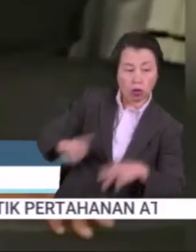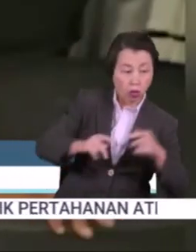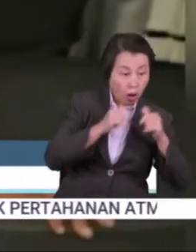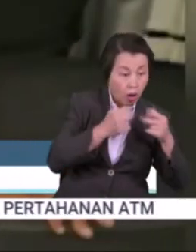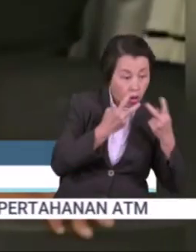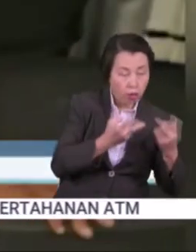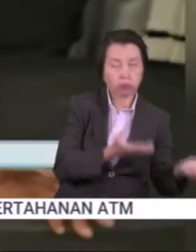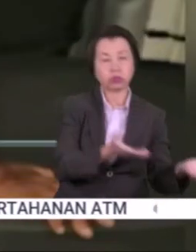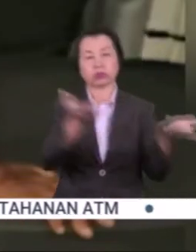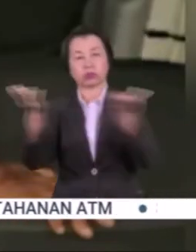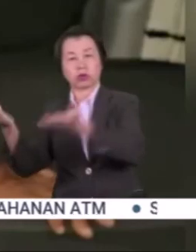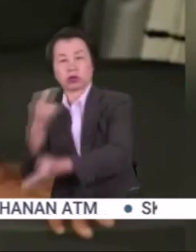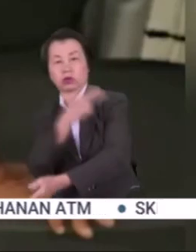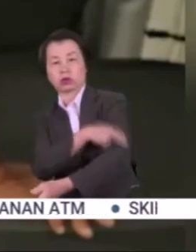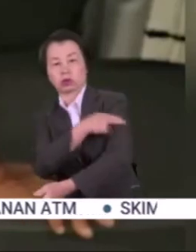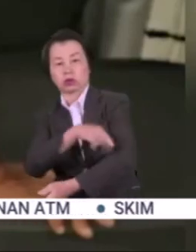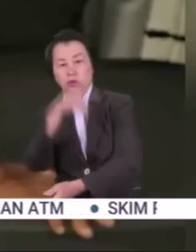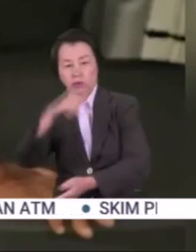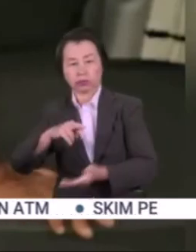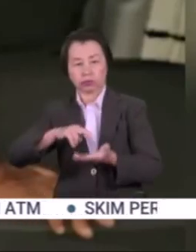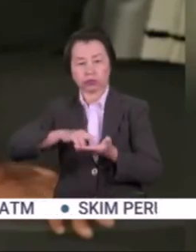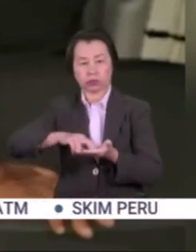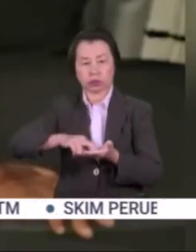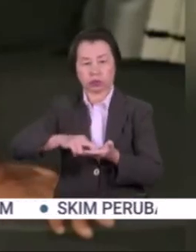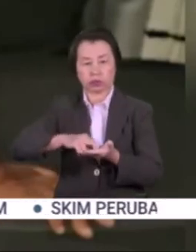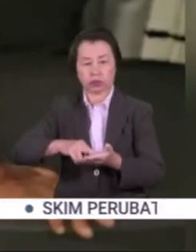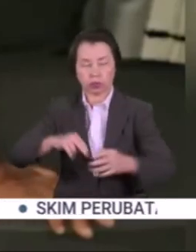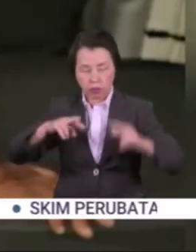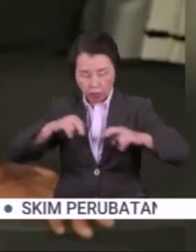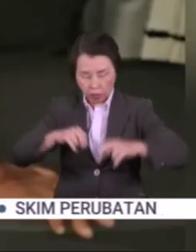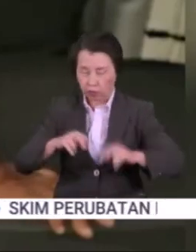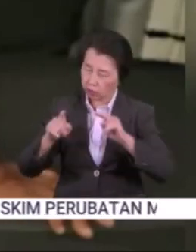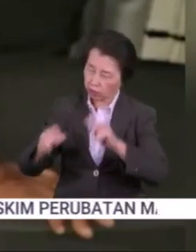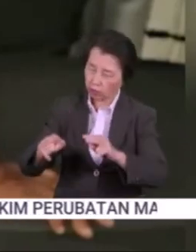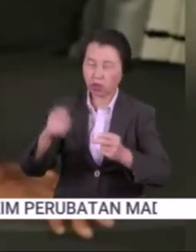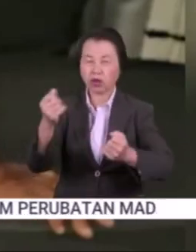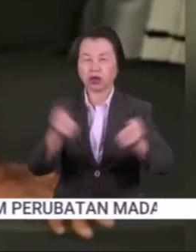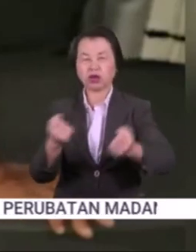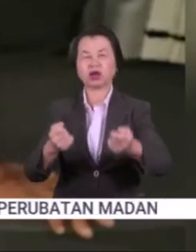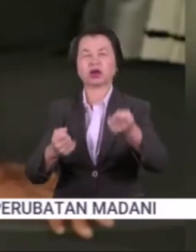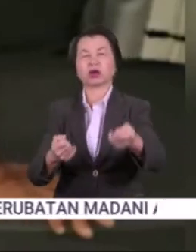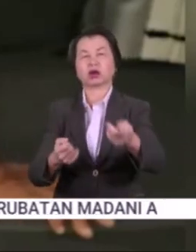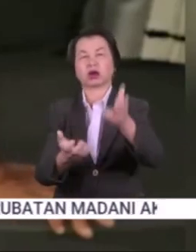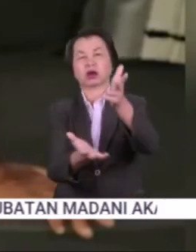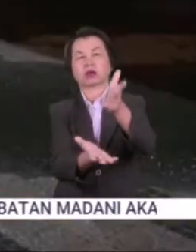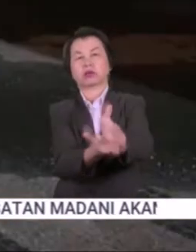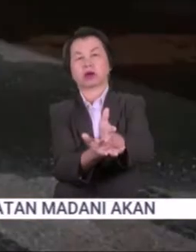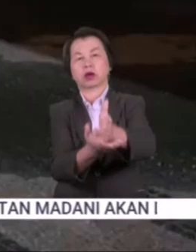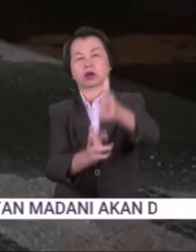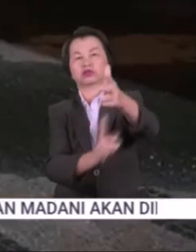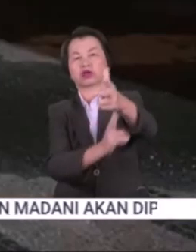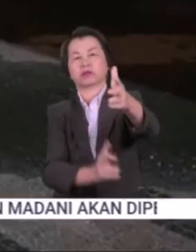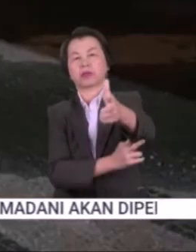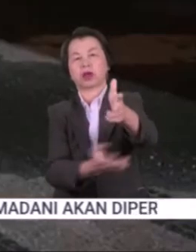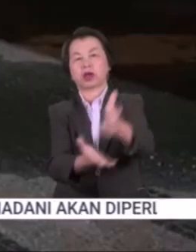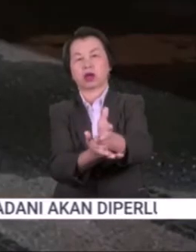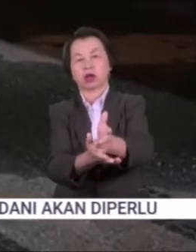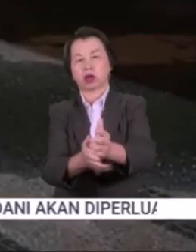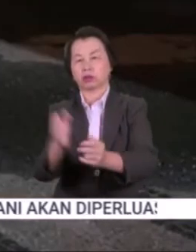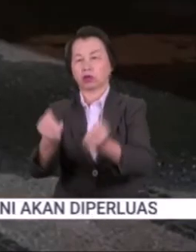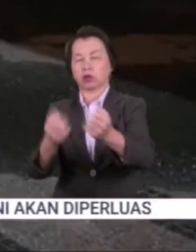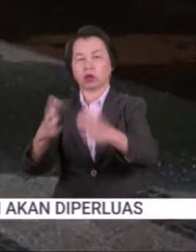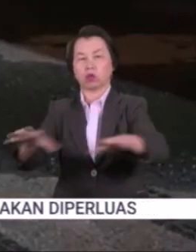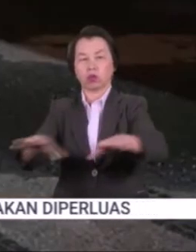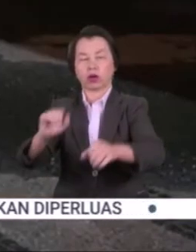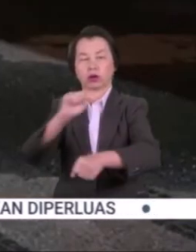orang awam musang untuk mendapatkan rawatan sasaran mendapati kendaraan tersebut dipakai di atas jembatan berkenaan karena pemiliknya